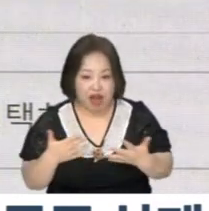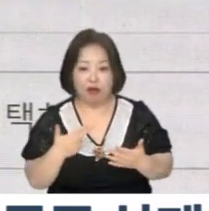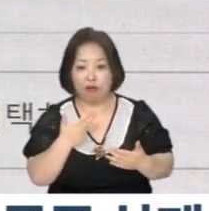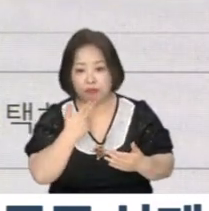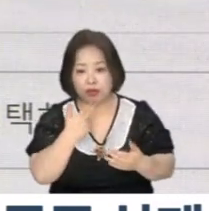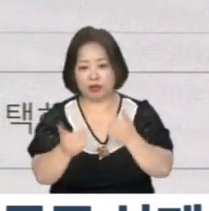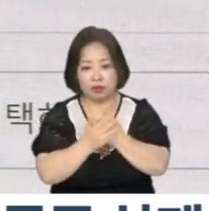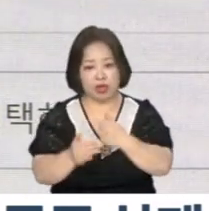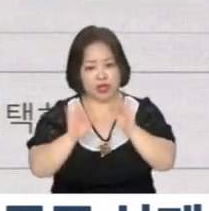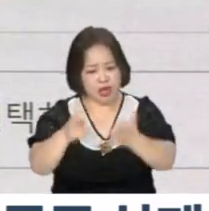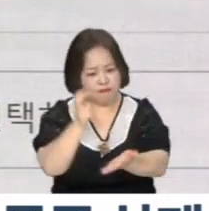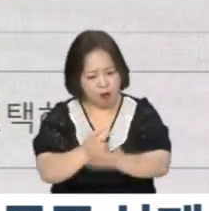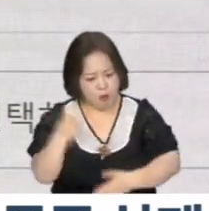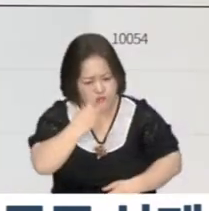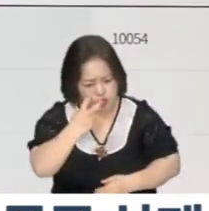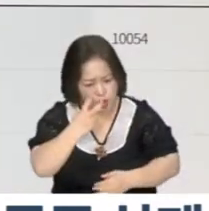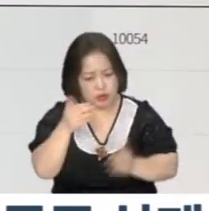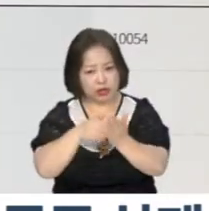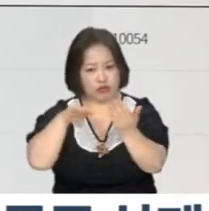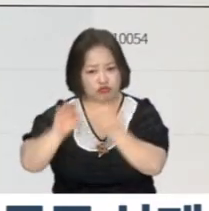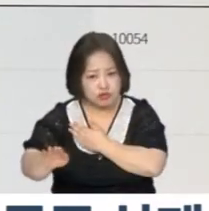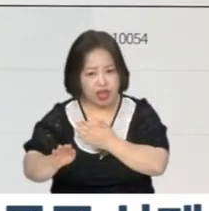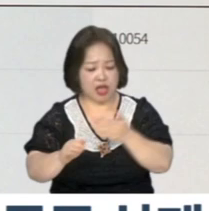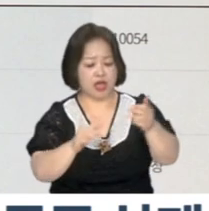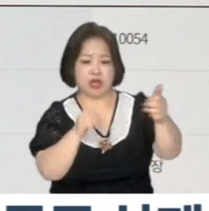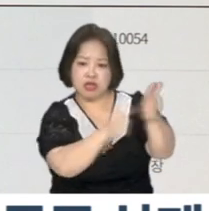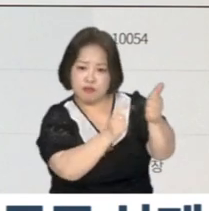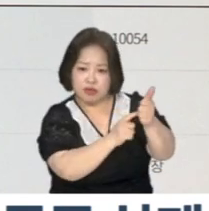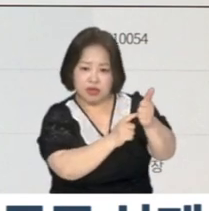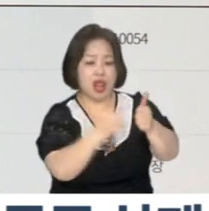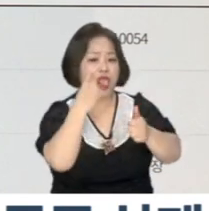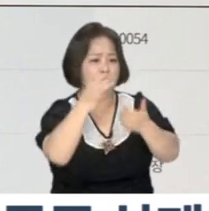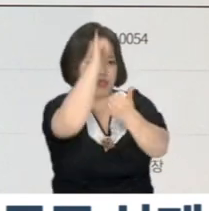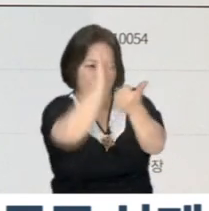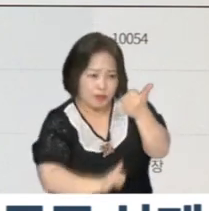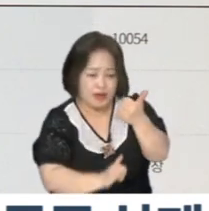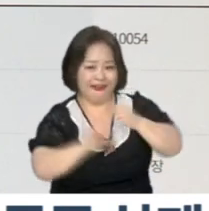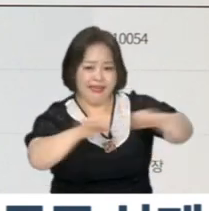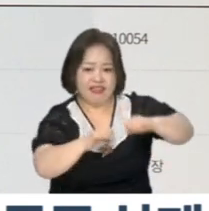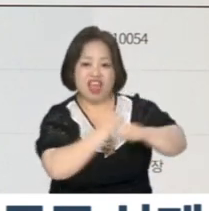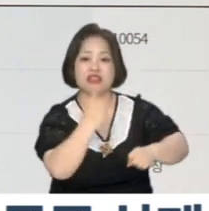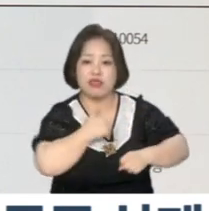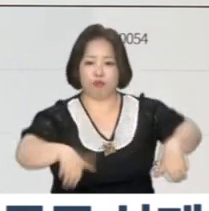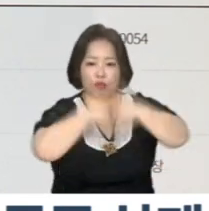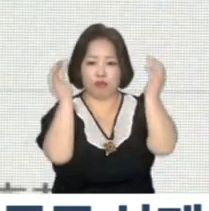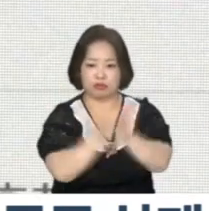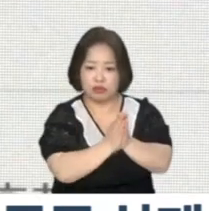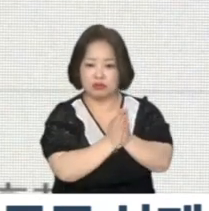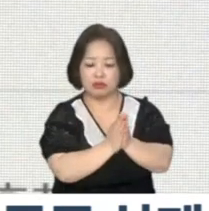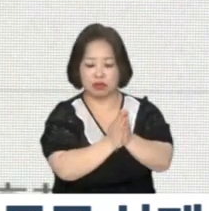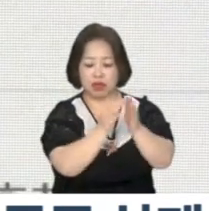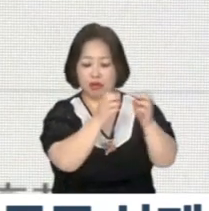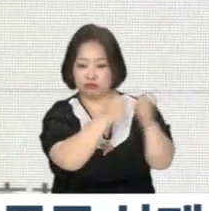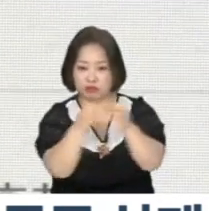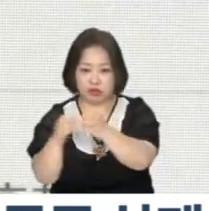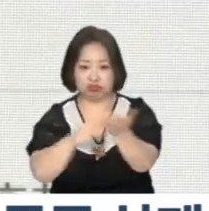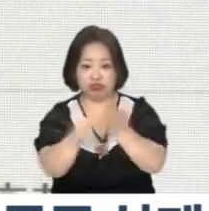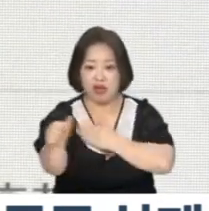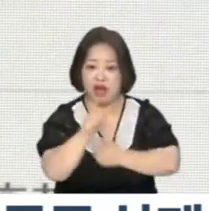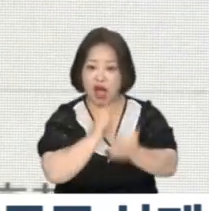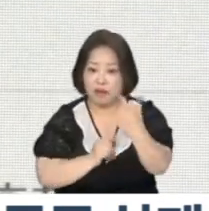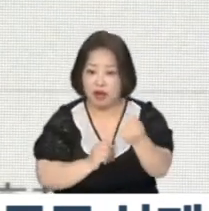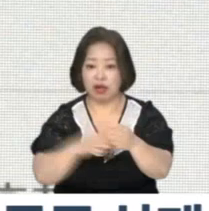확인하고 법적 검토를 거쳐 해당내역을 삭제하기로 최종 결정했다고 밝혔습니다 문재인 정부 때인